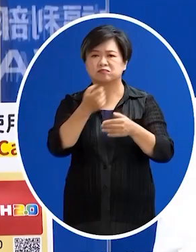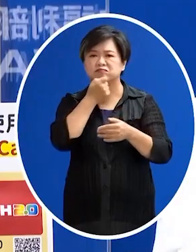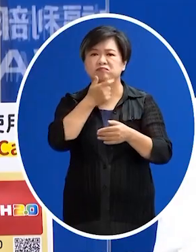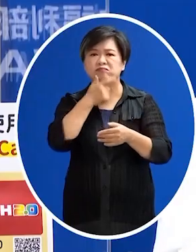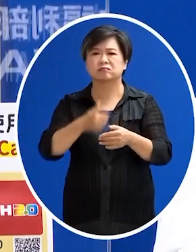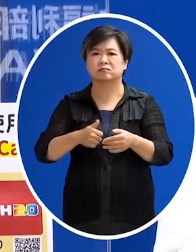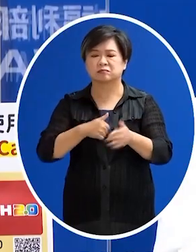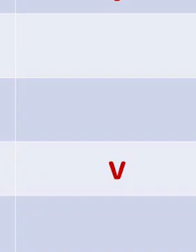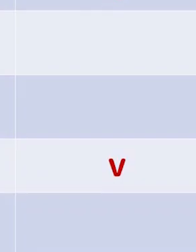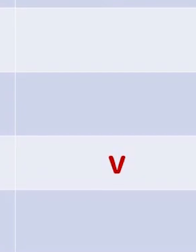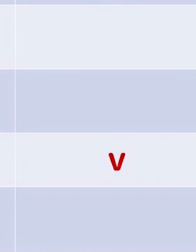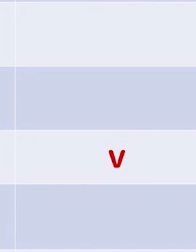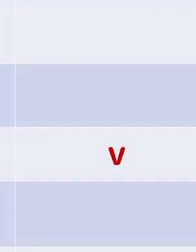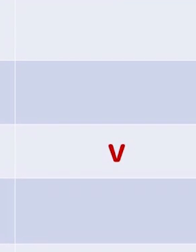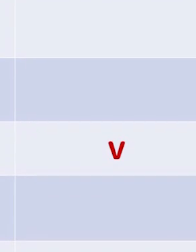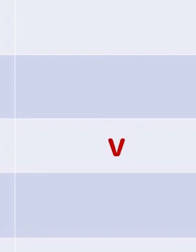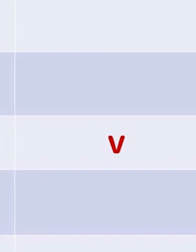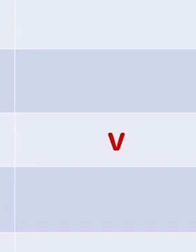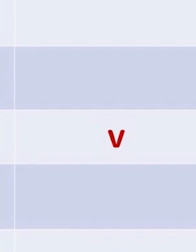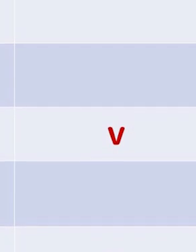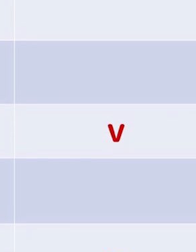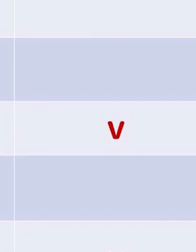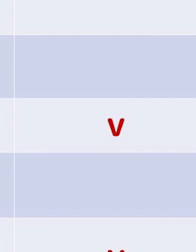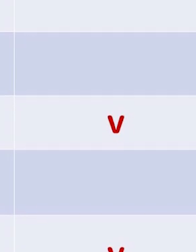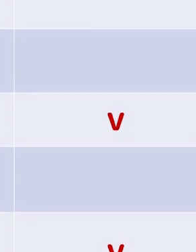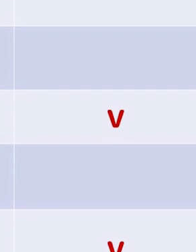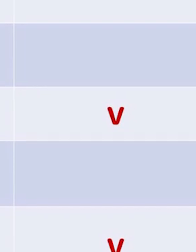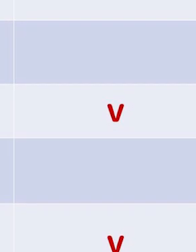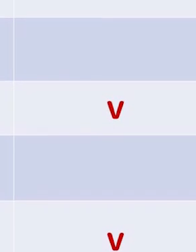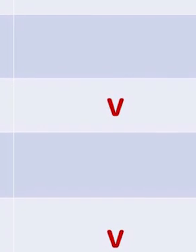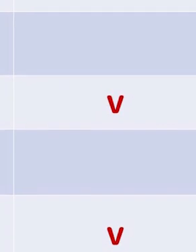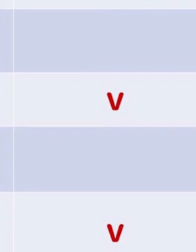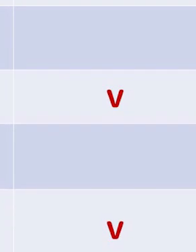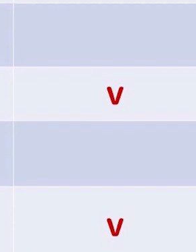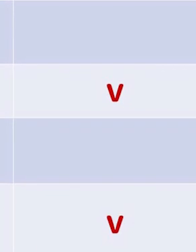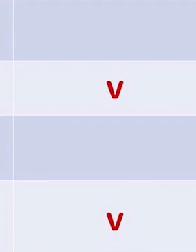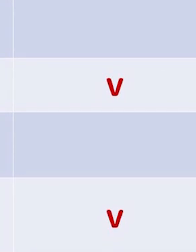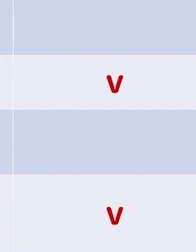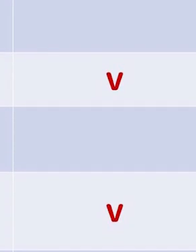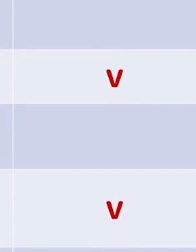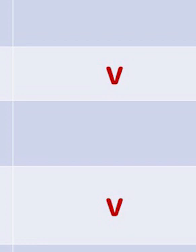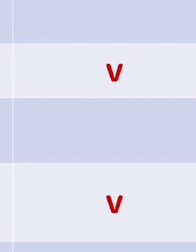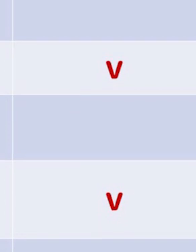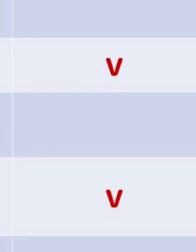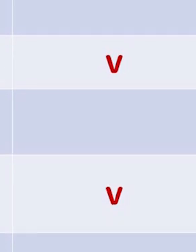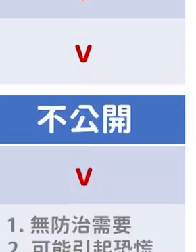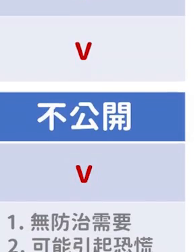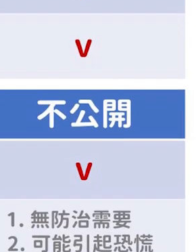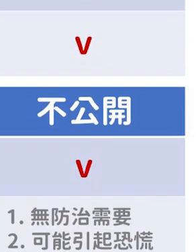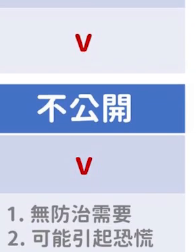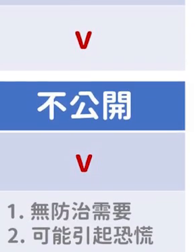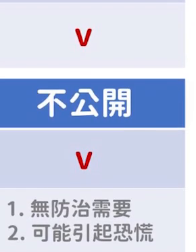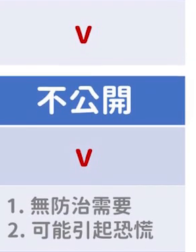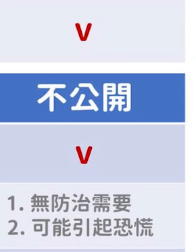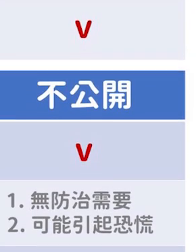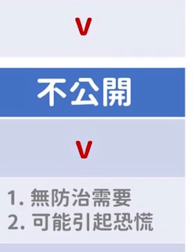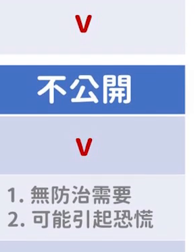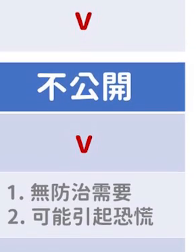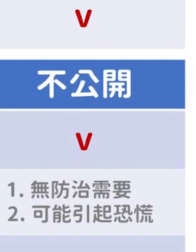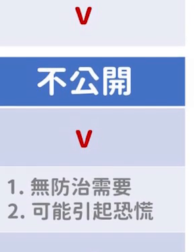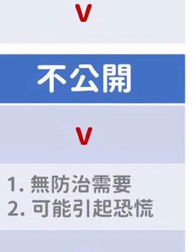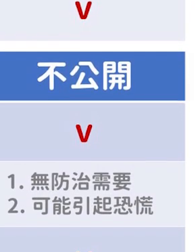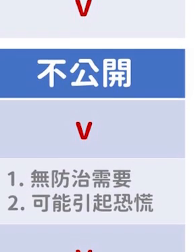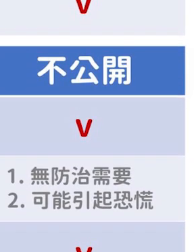这样的一个精神。 我们会授权给各直辖市、县市政府，以指挥中心记者